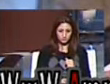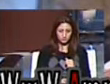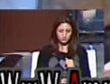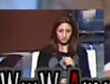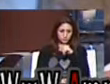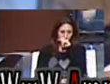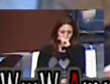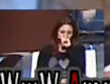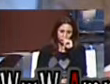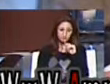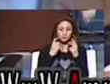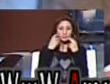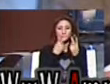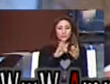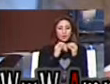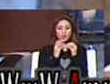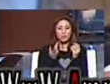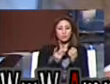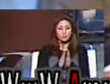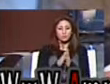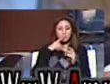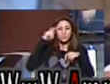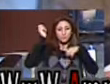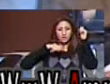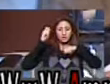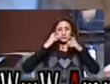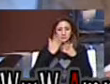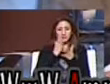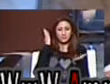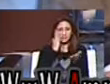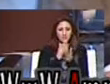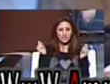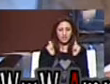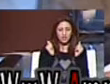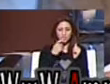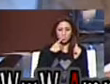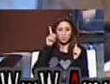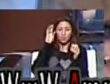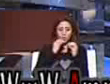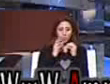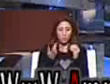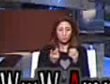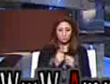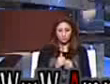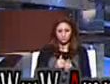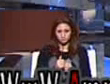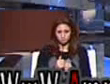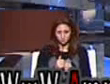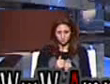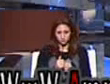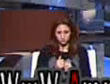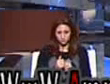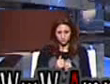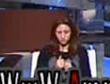والسادة المشاهدين. اللي يعني تأثيرات الطقس البارد الشديد والنوات على الاسكندرية النهاردة يا فندم؟ هو الـ احنا